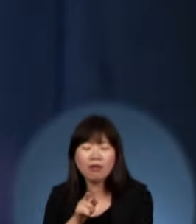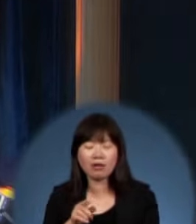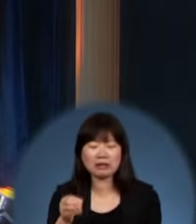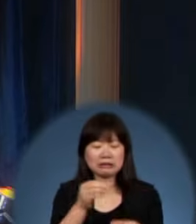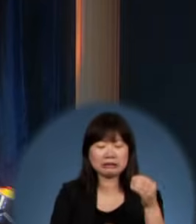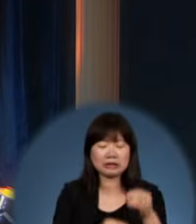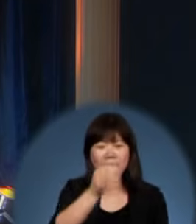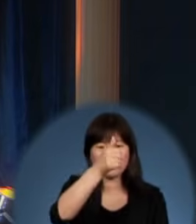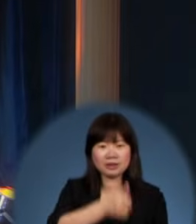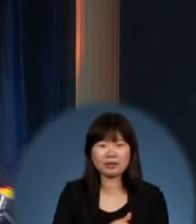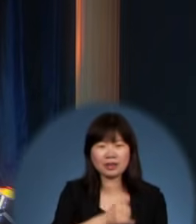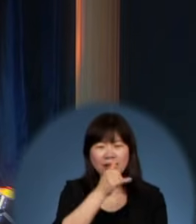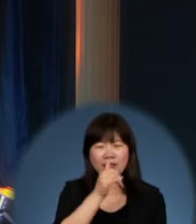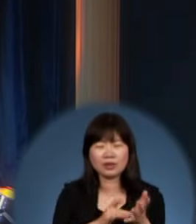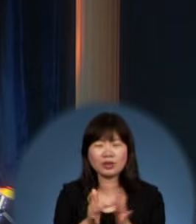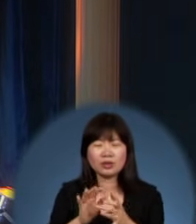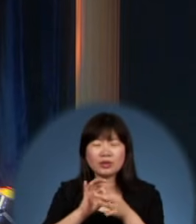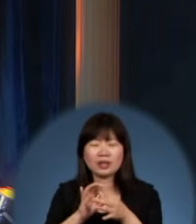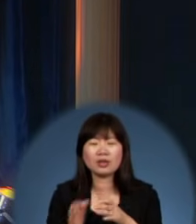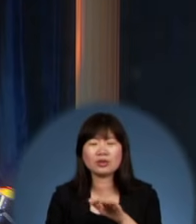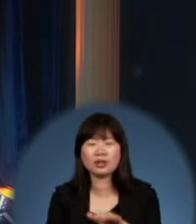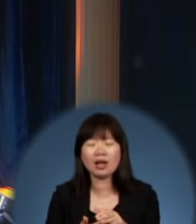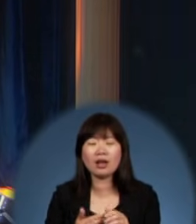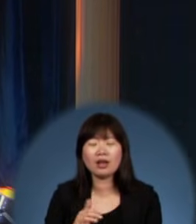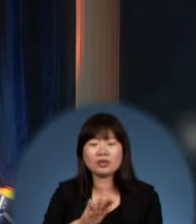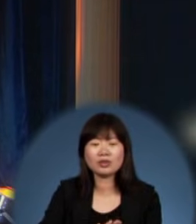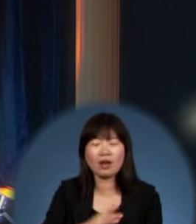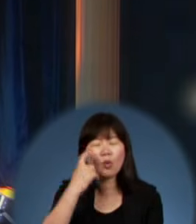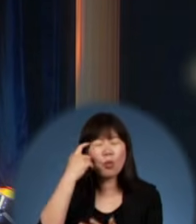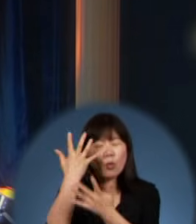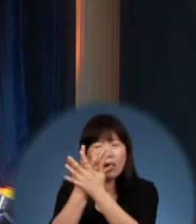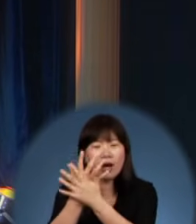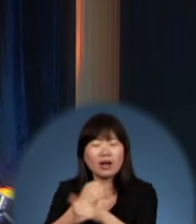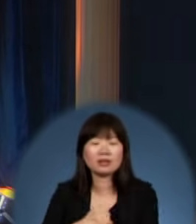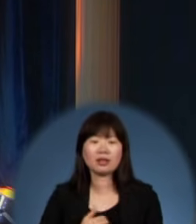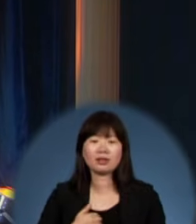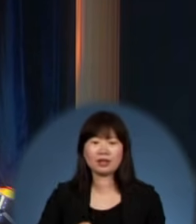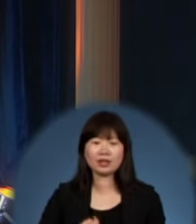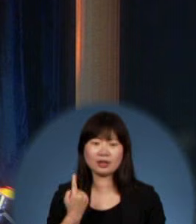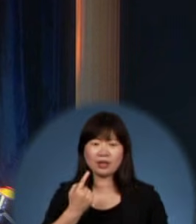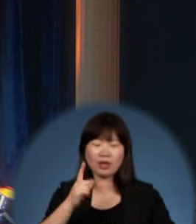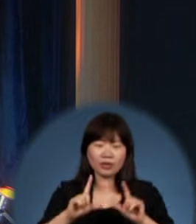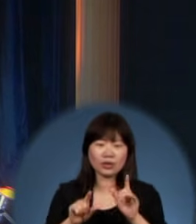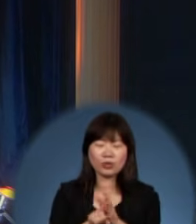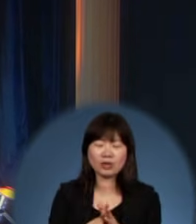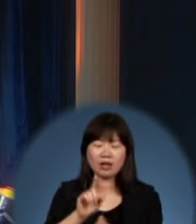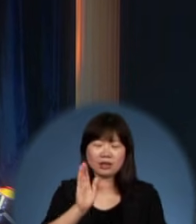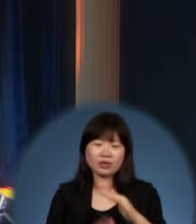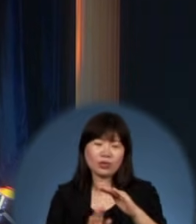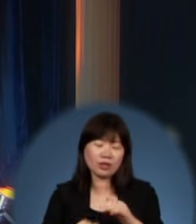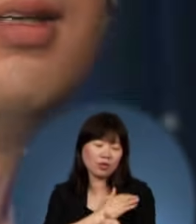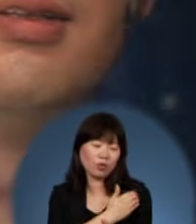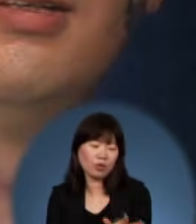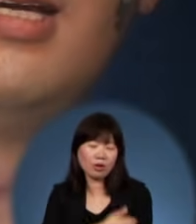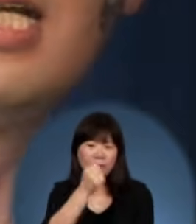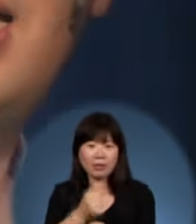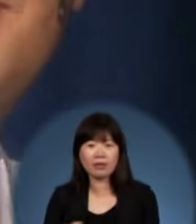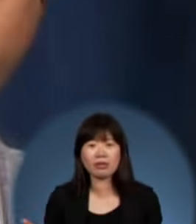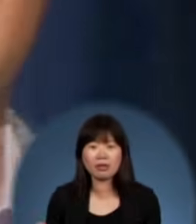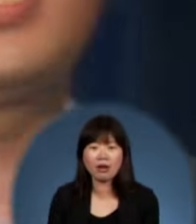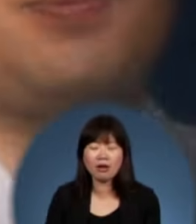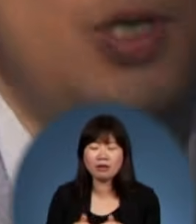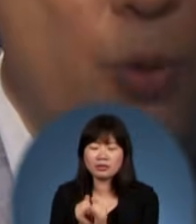있습니다 예술을 통해 이룩한 열정적인 환상은 나 자신과 형상을 위한 절대 권력을 만들었다